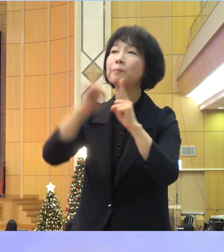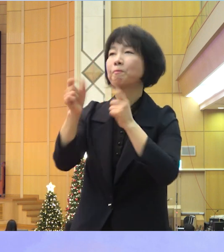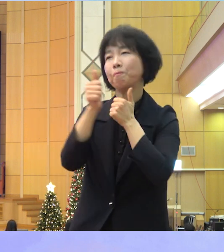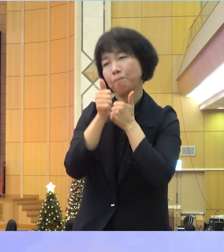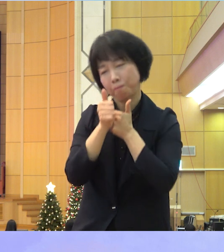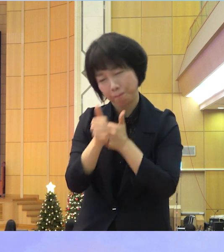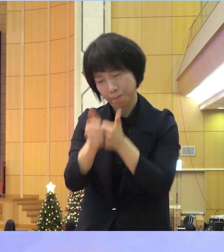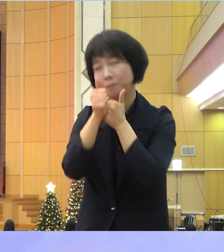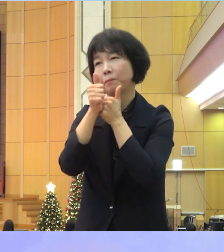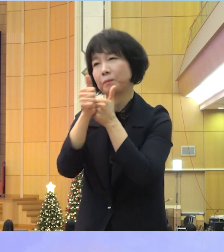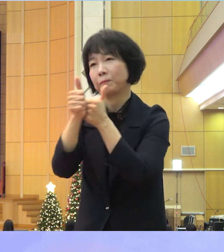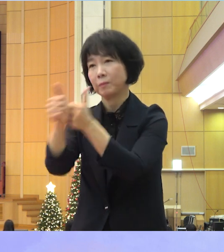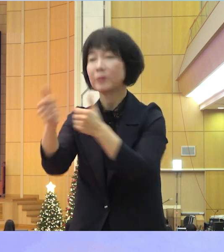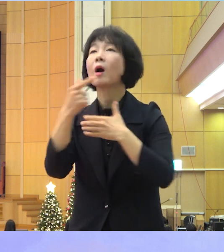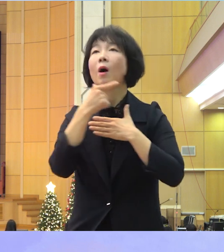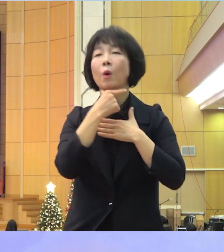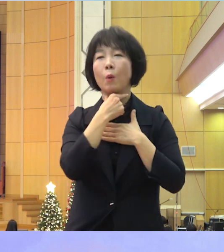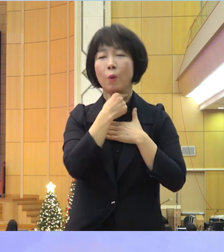말씀